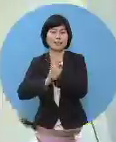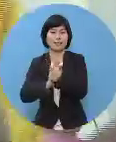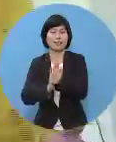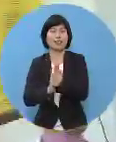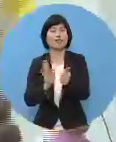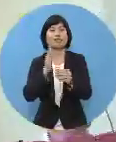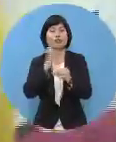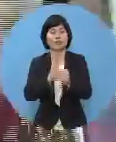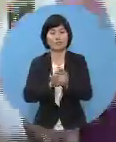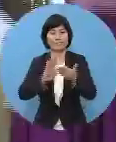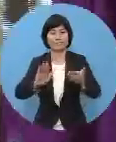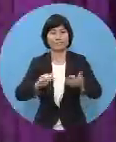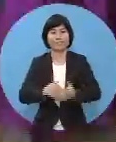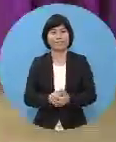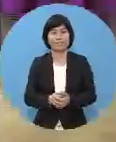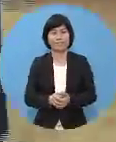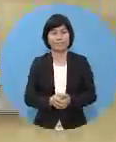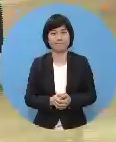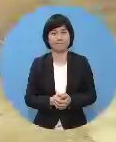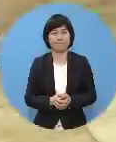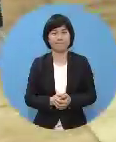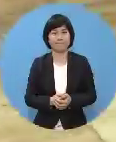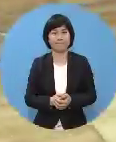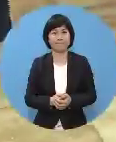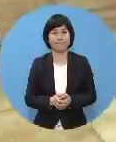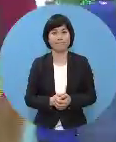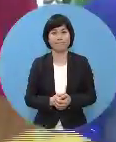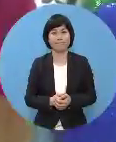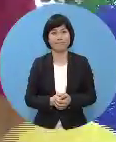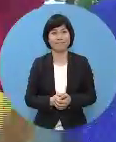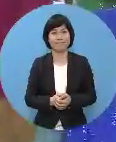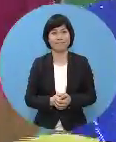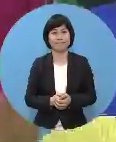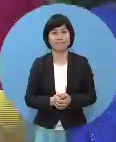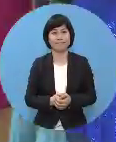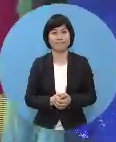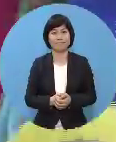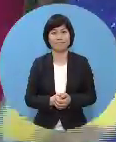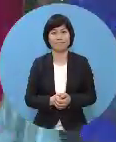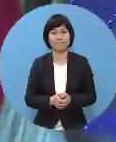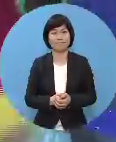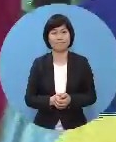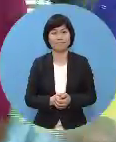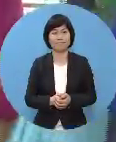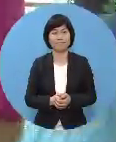욕구까지 충족시켜주고 있습니다. 생명의 땅 전남 도정뉴스 김동진입니다.